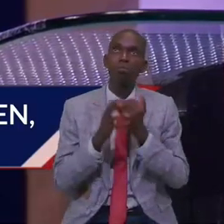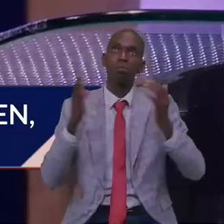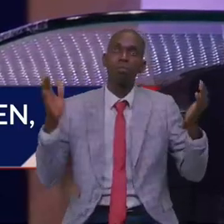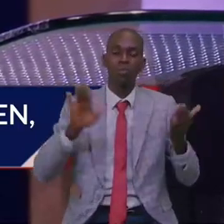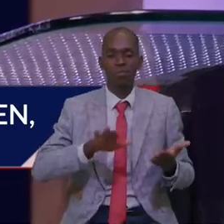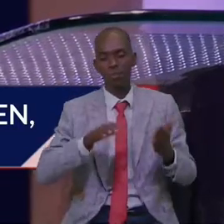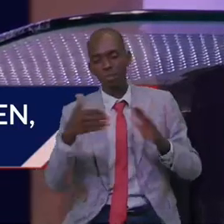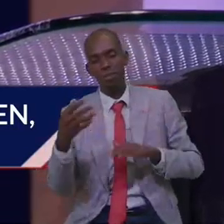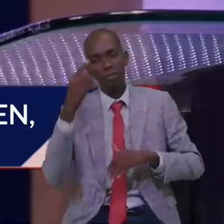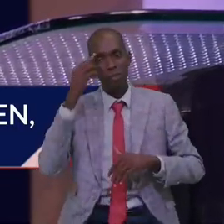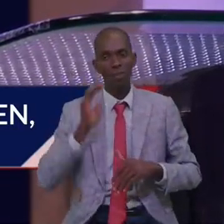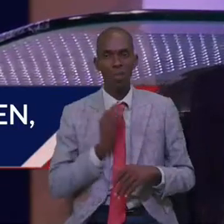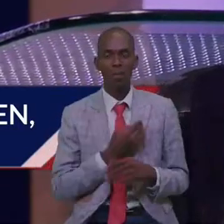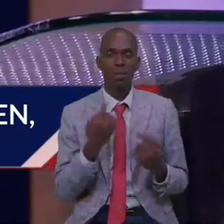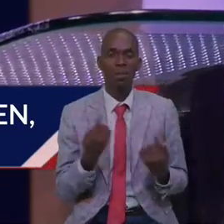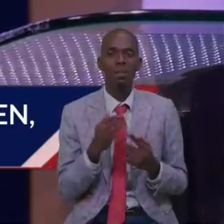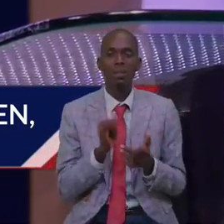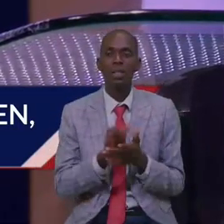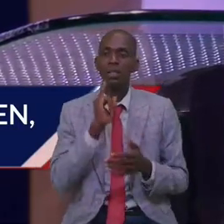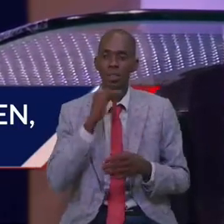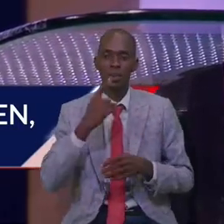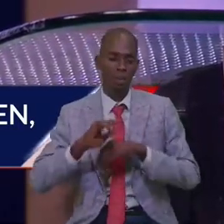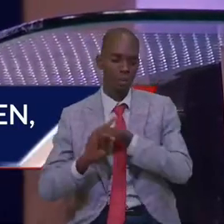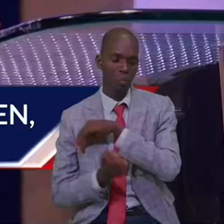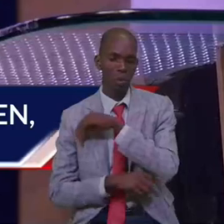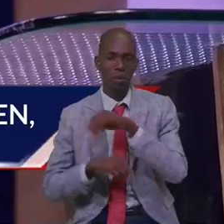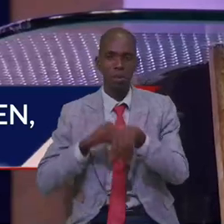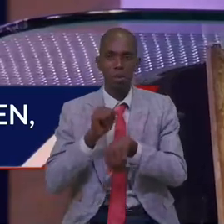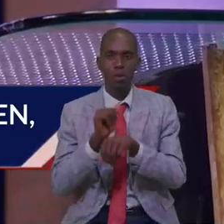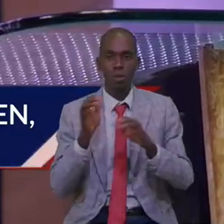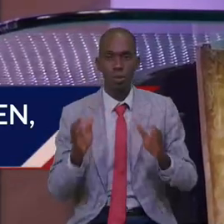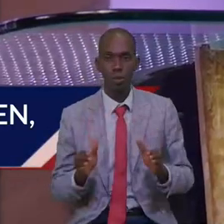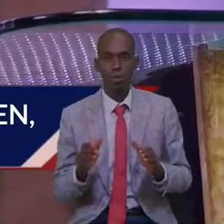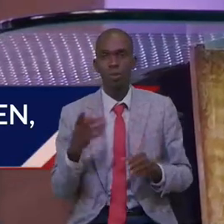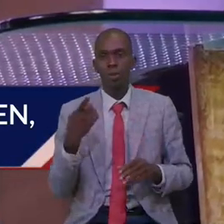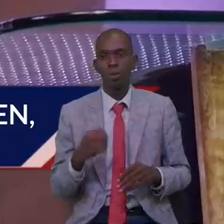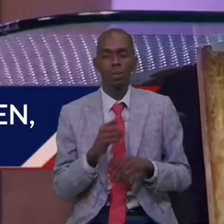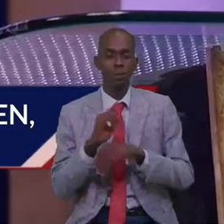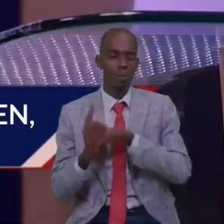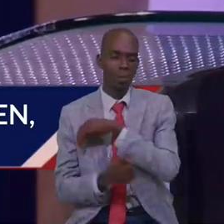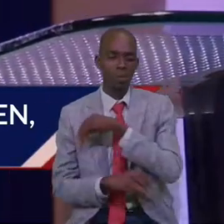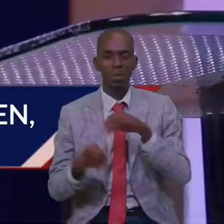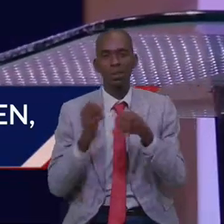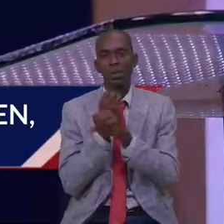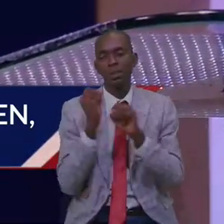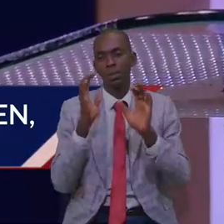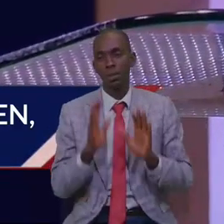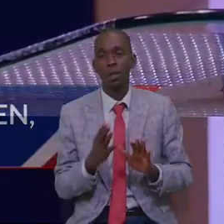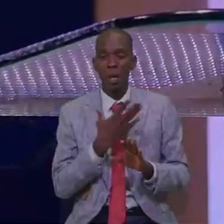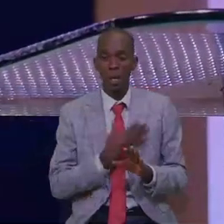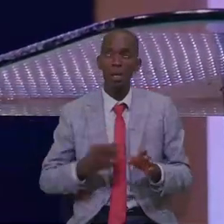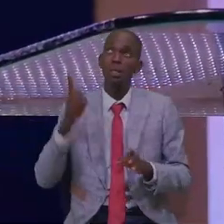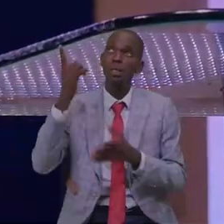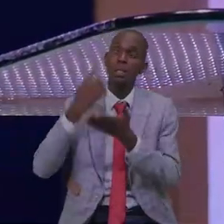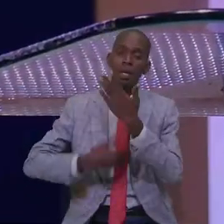nos péchés. C'est la pierre frappée, elle, le sauveur frappé. Mais après, il reviendra comme